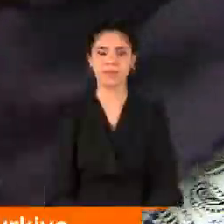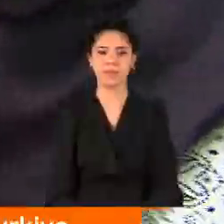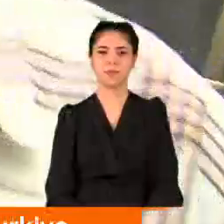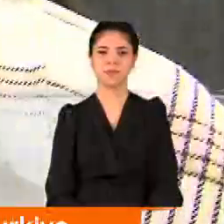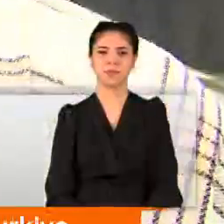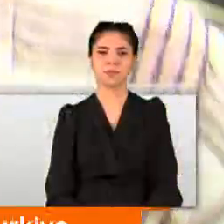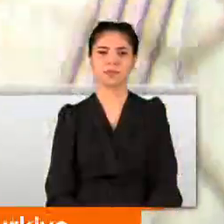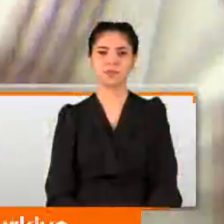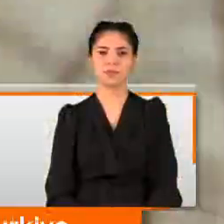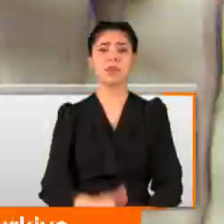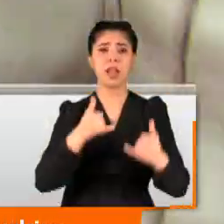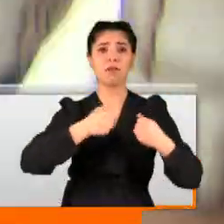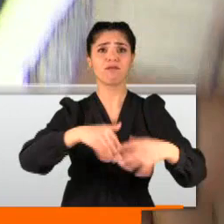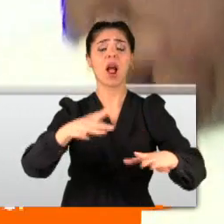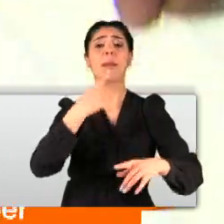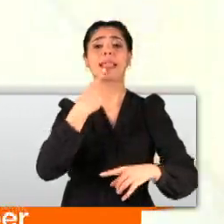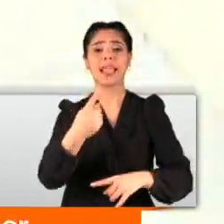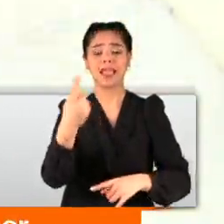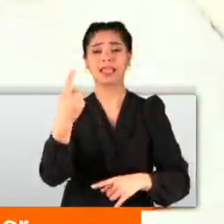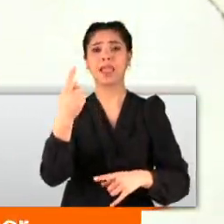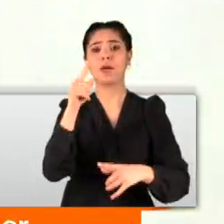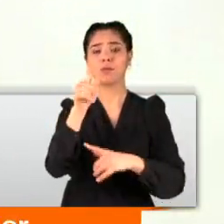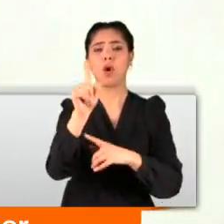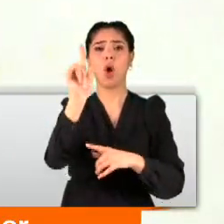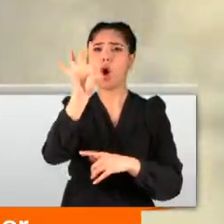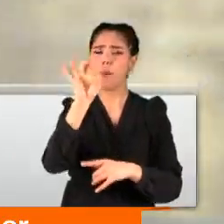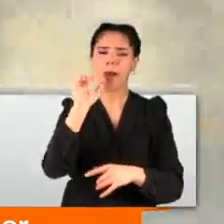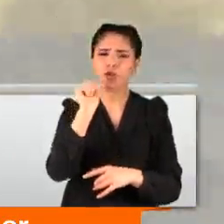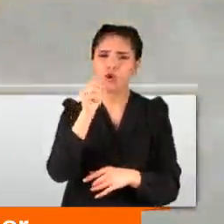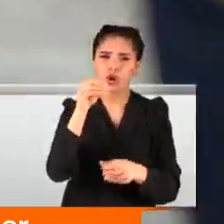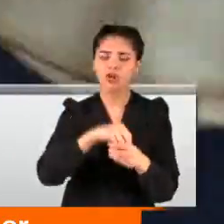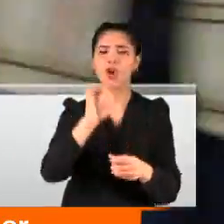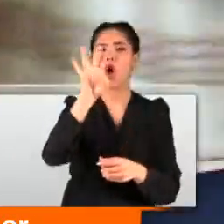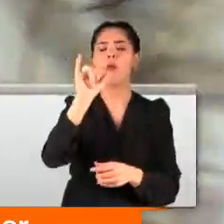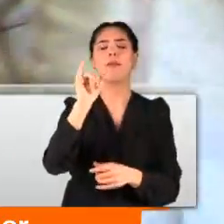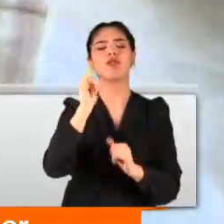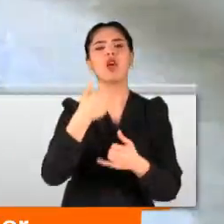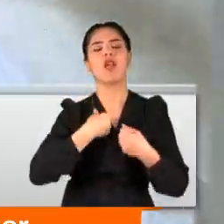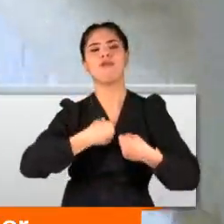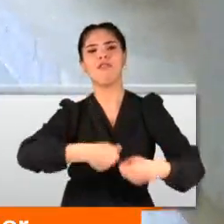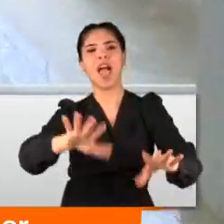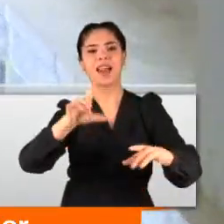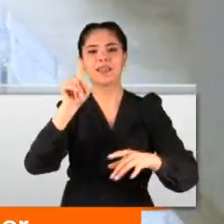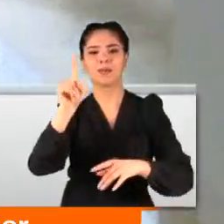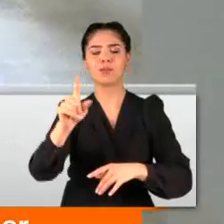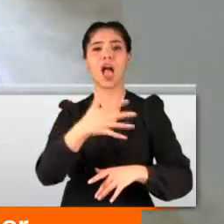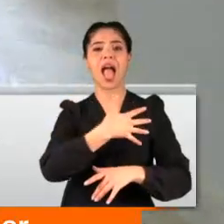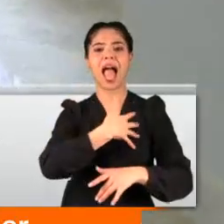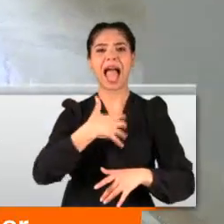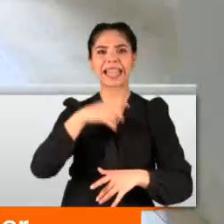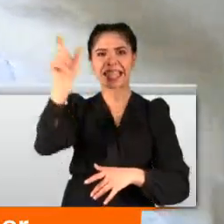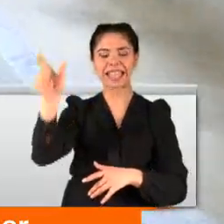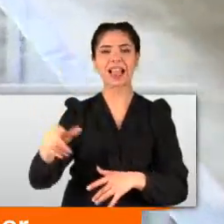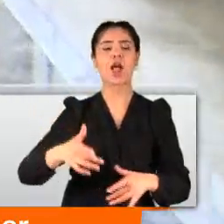bir kilo vermem gerektiği söylendi 15 günde 15 kilo vermesi için fedakarlık etti Diyalize bağlı